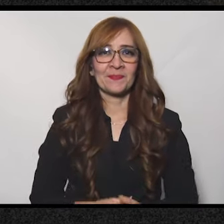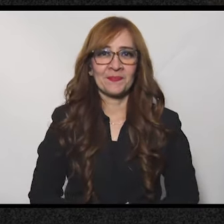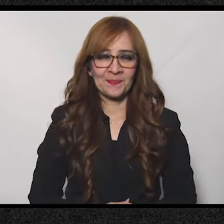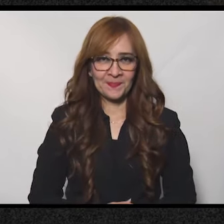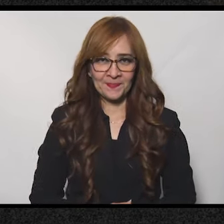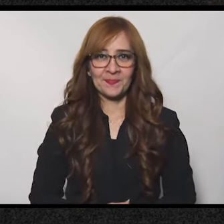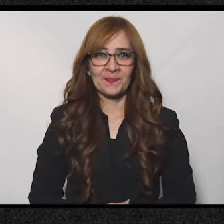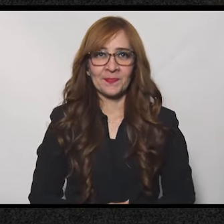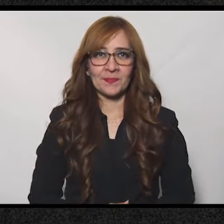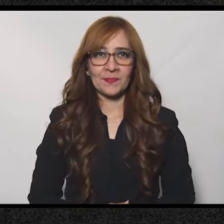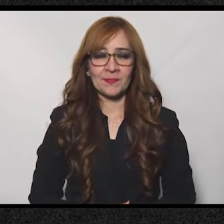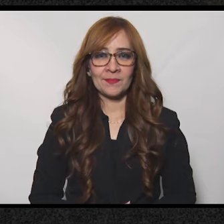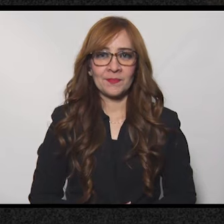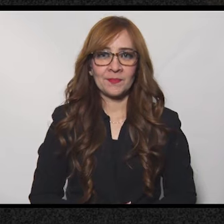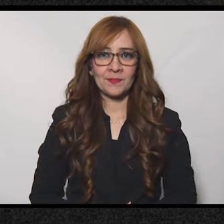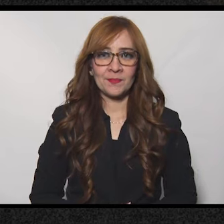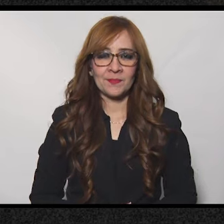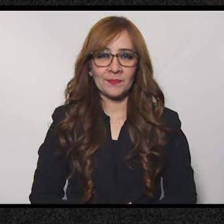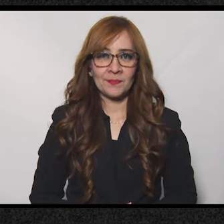ini.